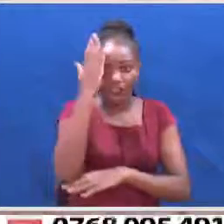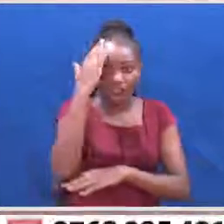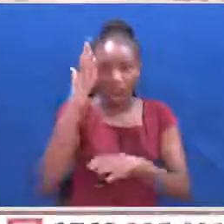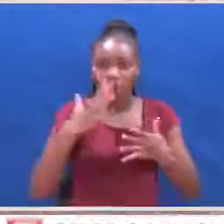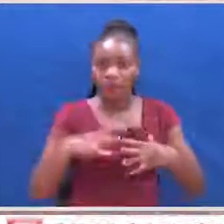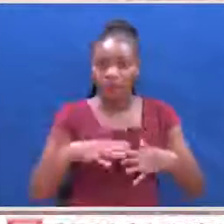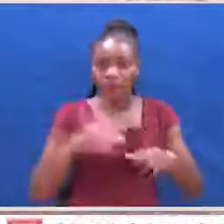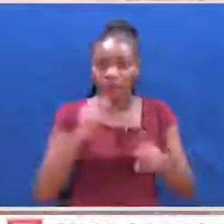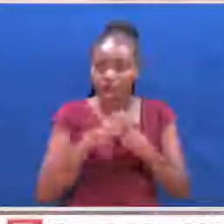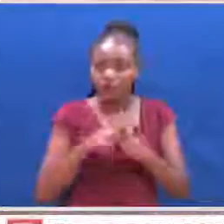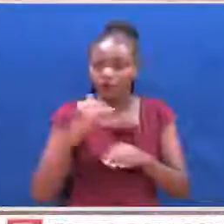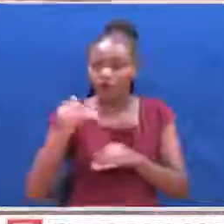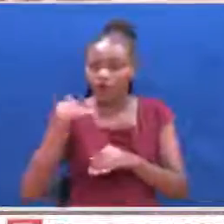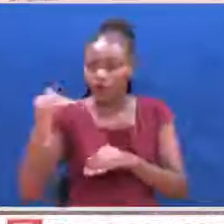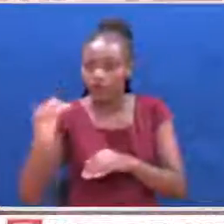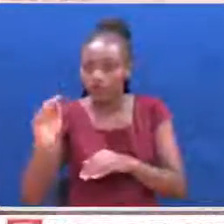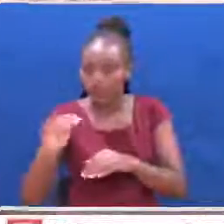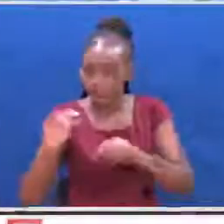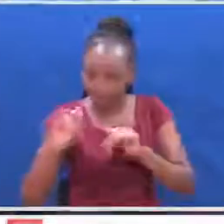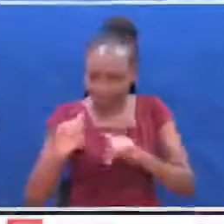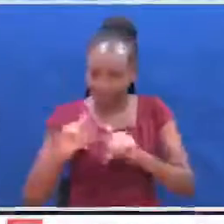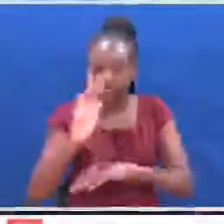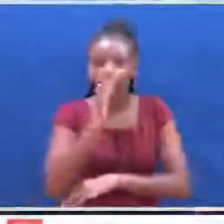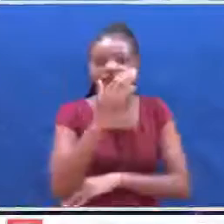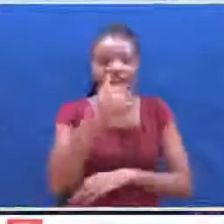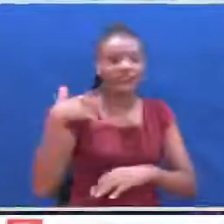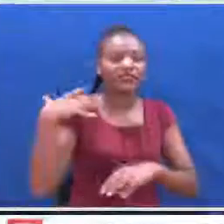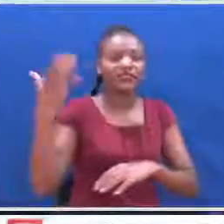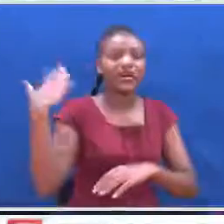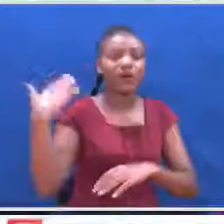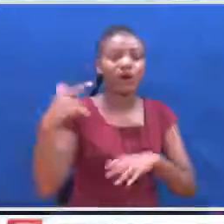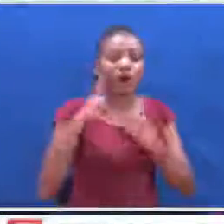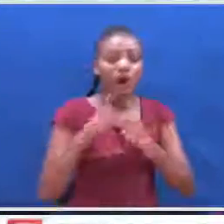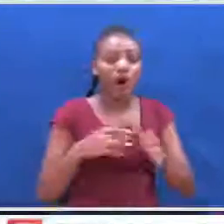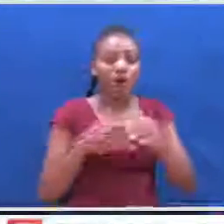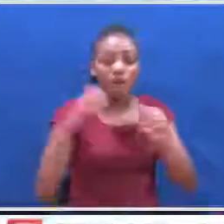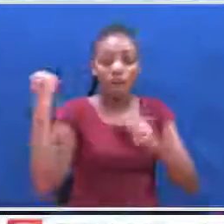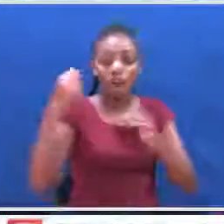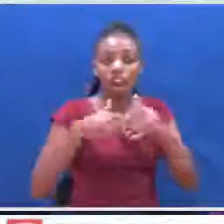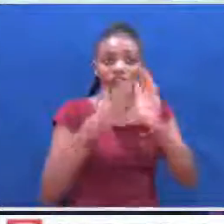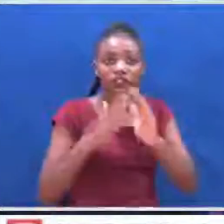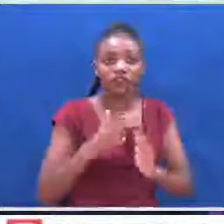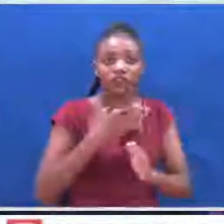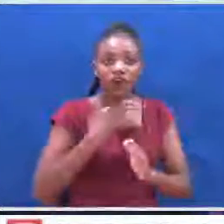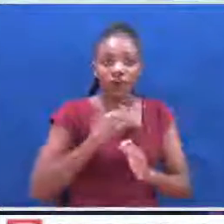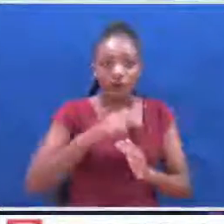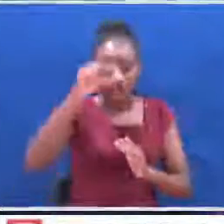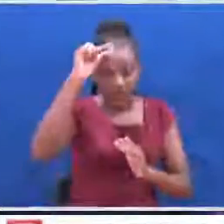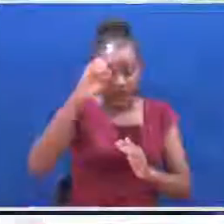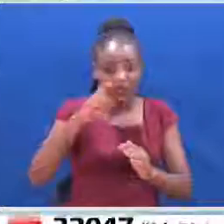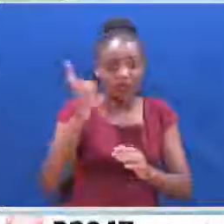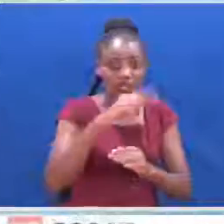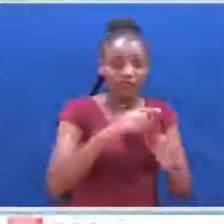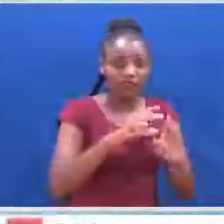wamekuwa wakitafuta Kuni kwenye msitu Tangu Zamani viongozi wa kisiasa wameitaka serikali kuingilia